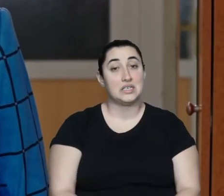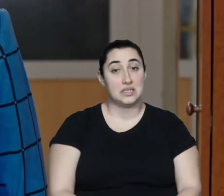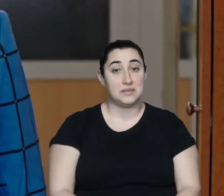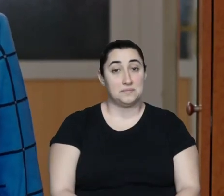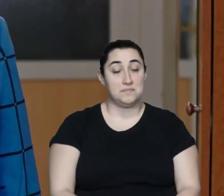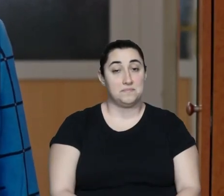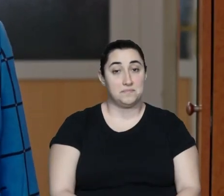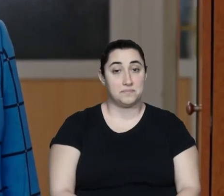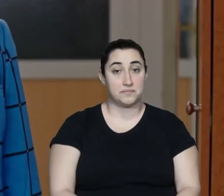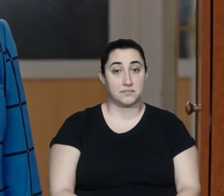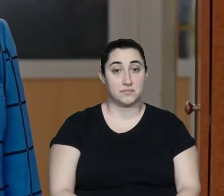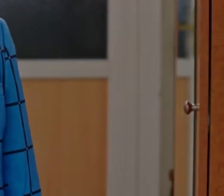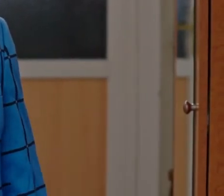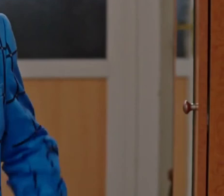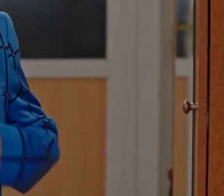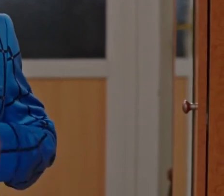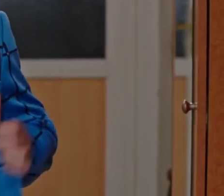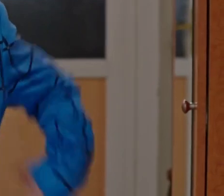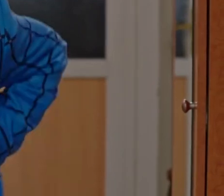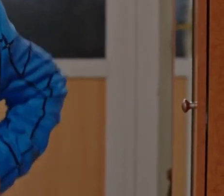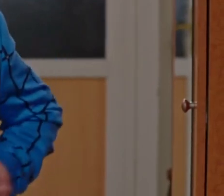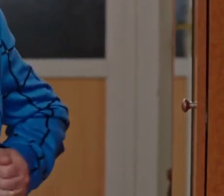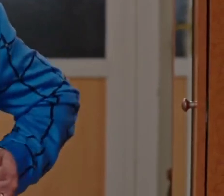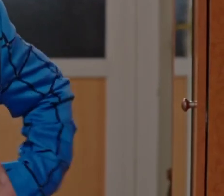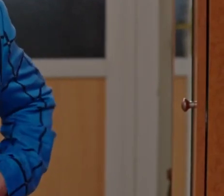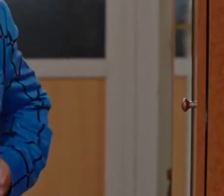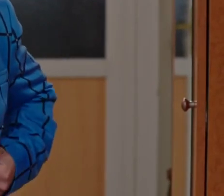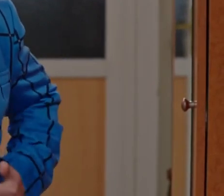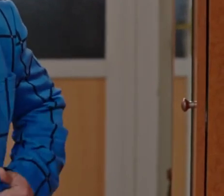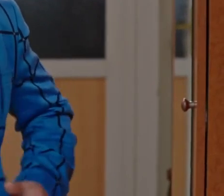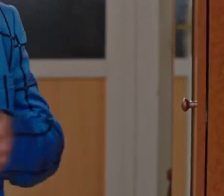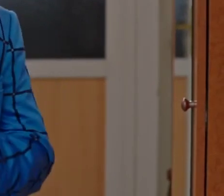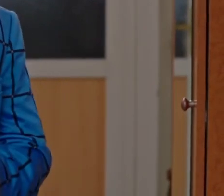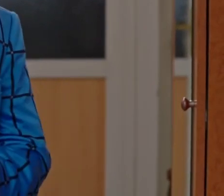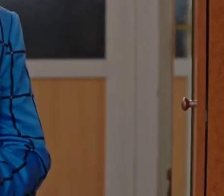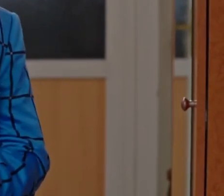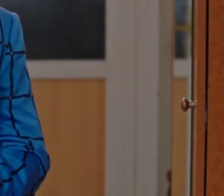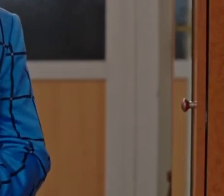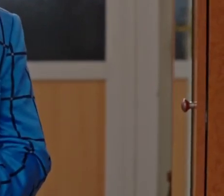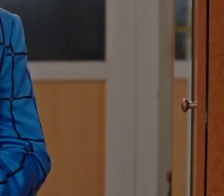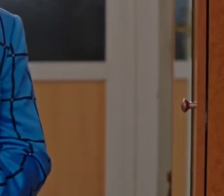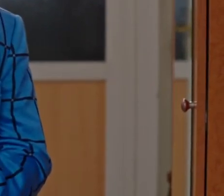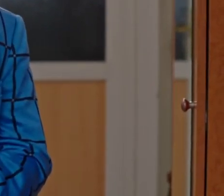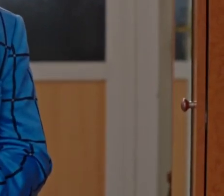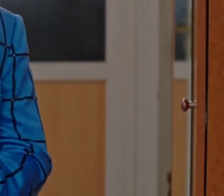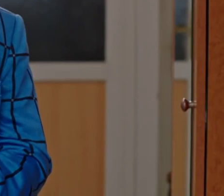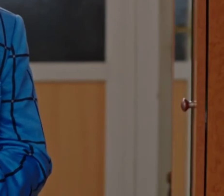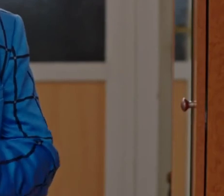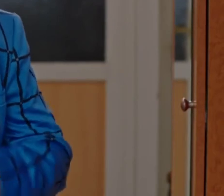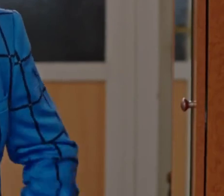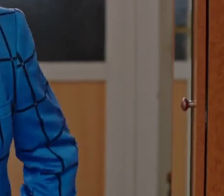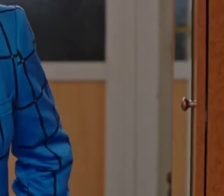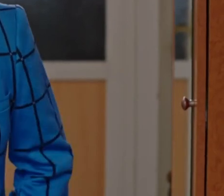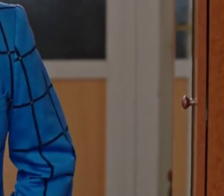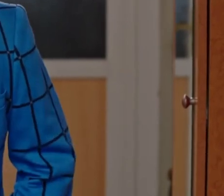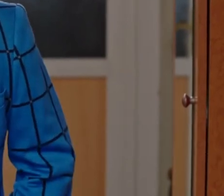sizi. Hemen ceket cebini yoklayıp telefonunu çıkardı. Para çantası sapından bileğine asılı. Üzerinde siyah